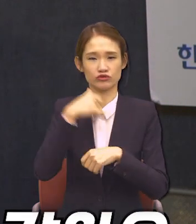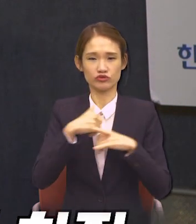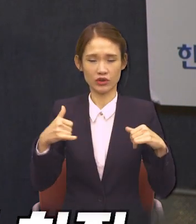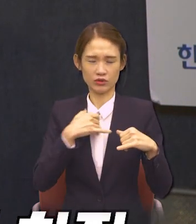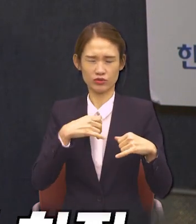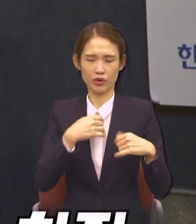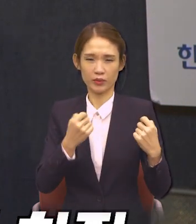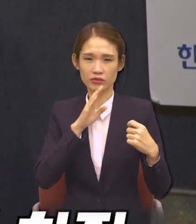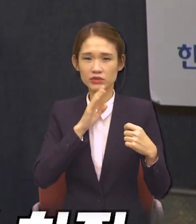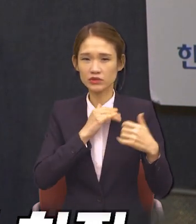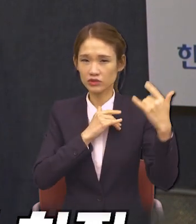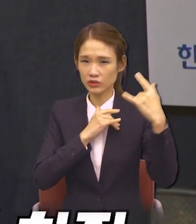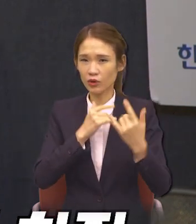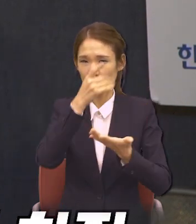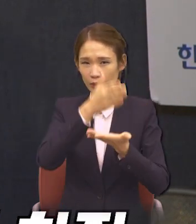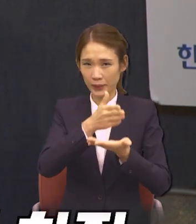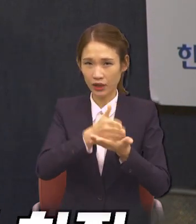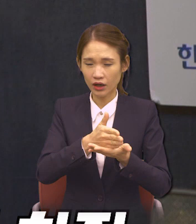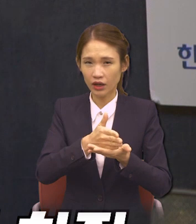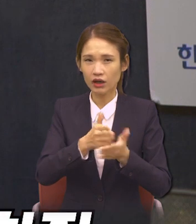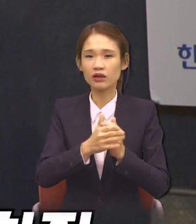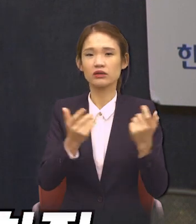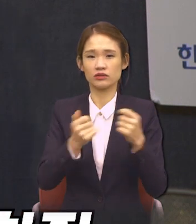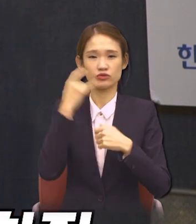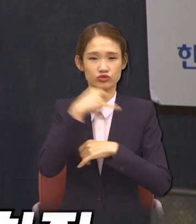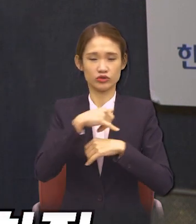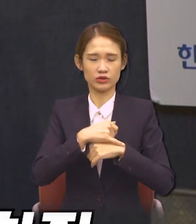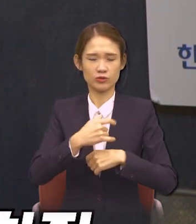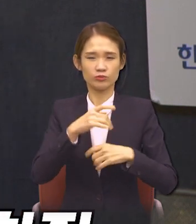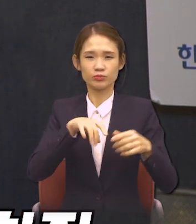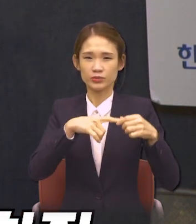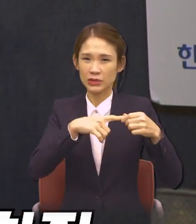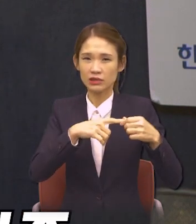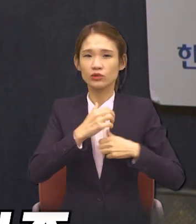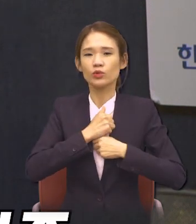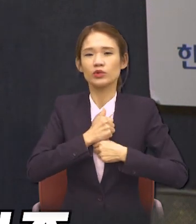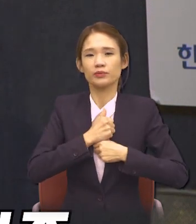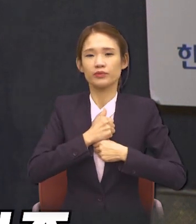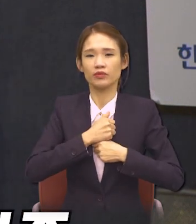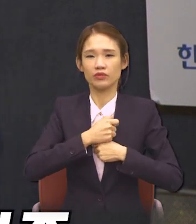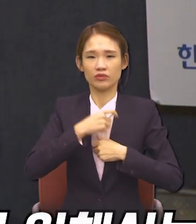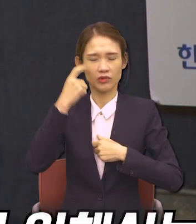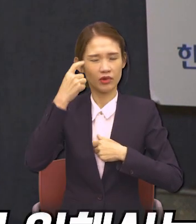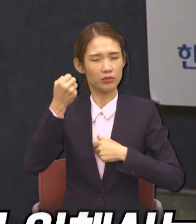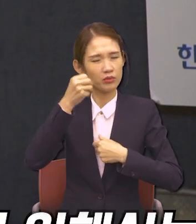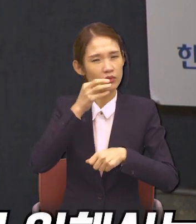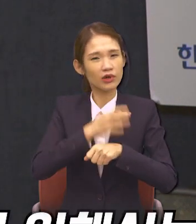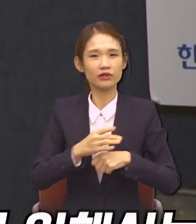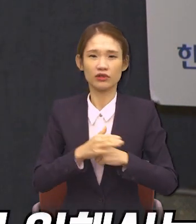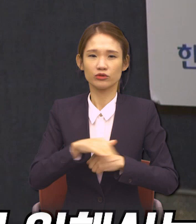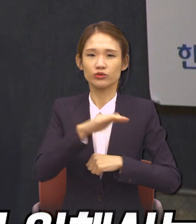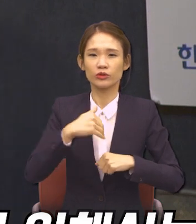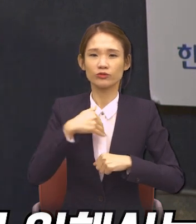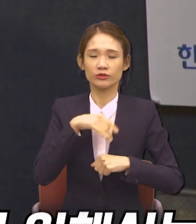위험할 것 같아요. 그러니까 중국인들은 못 들어오게 하자. 중국인들이 일단 조심하자. 너무나 논리가 간단하죠. 근데 우리가